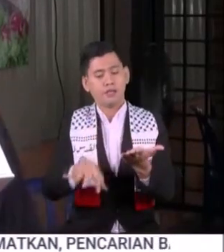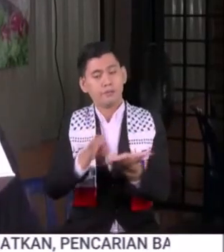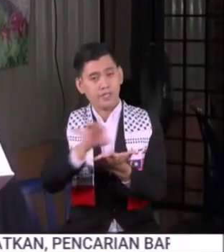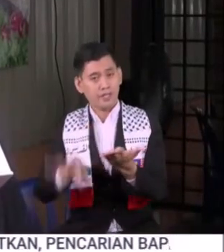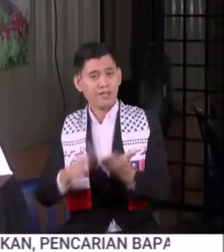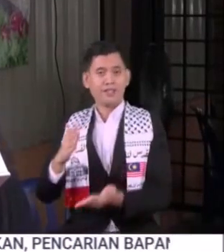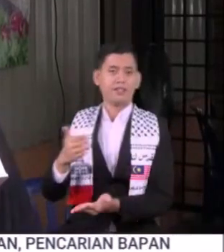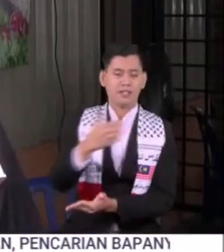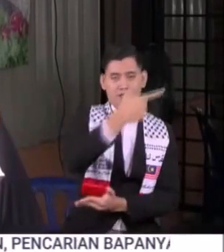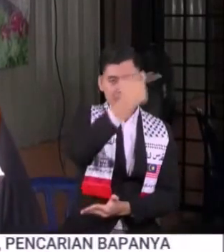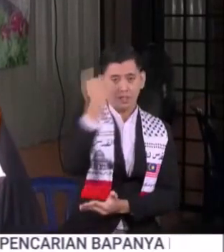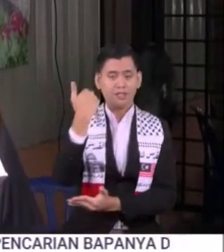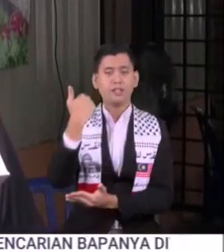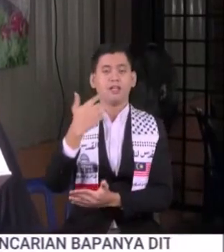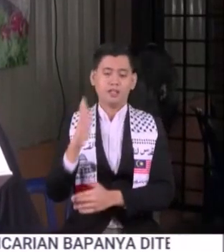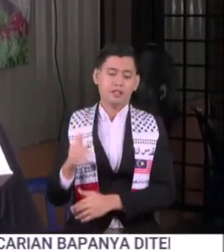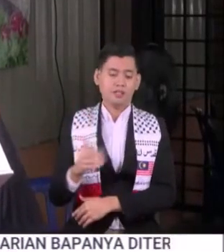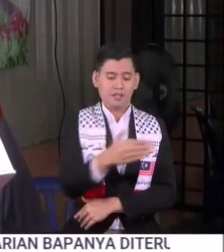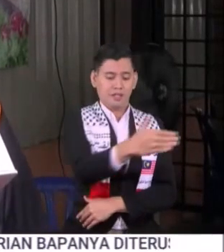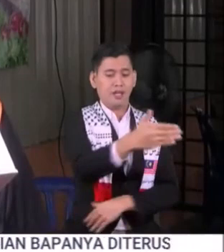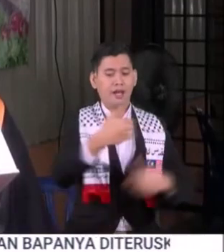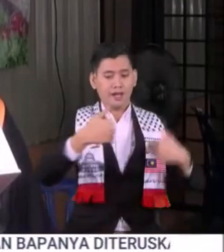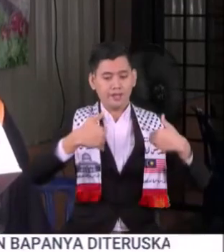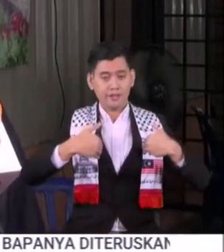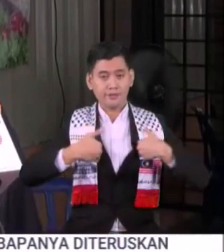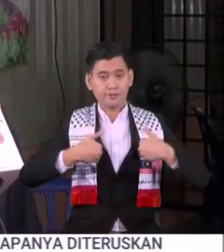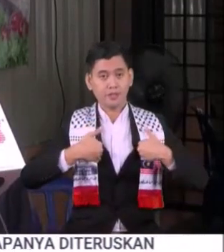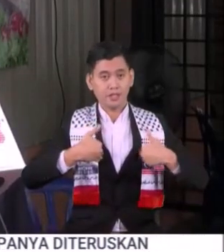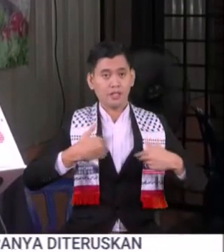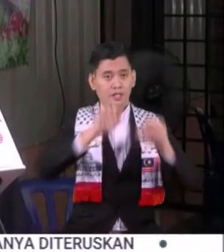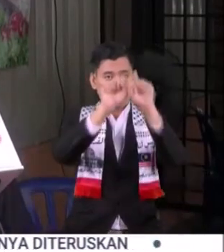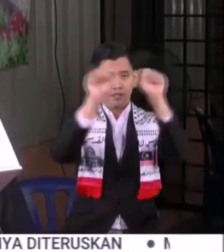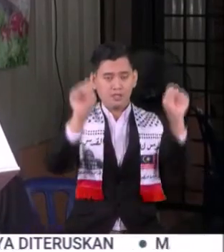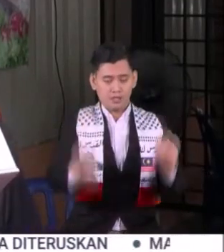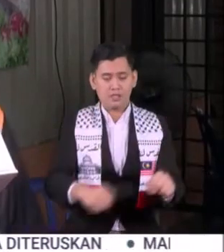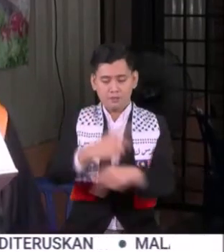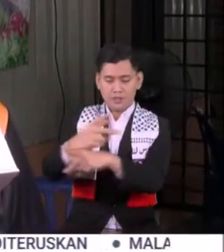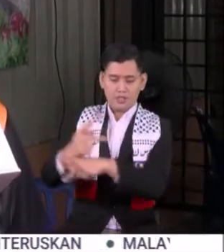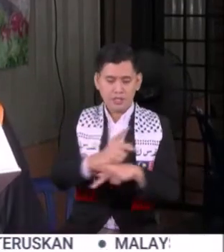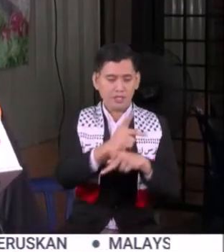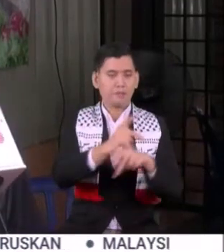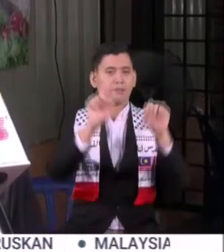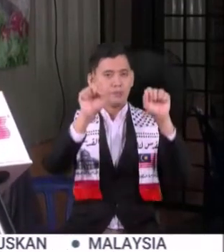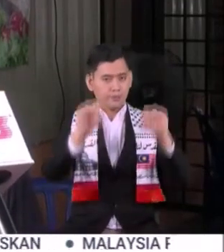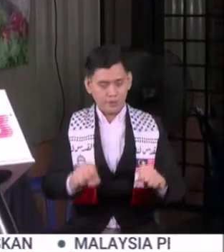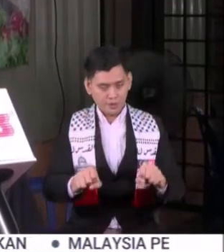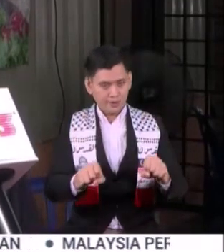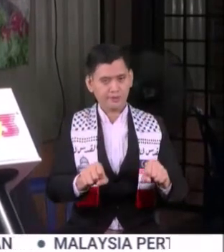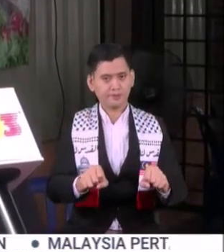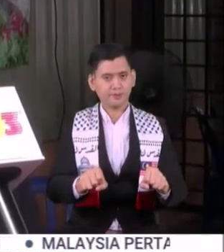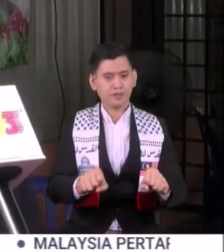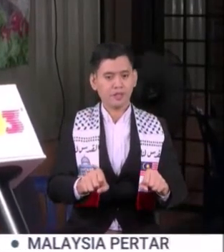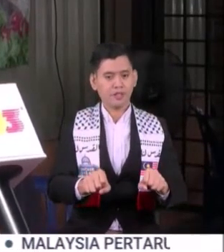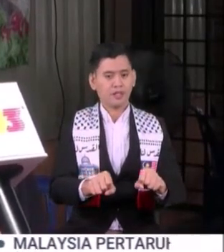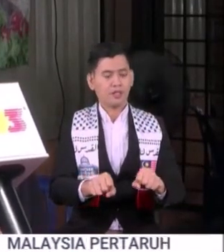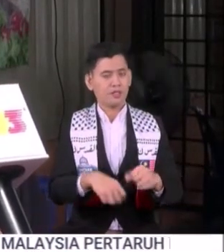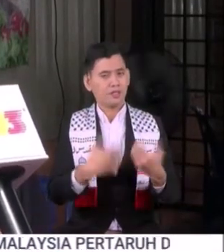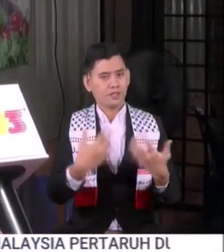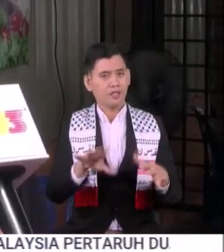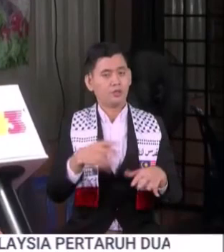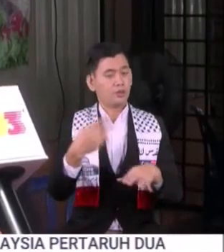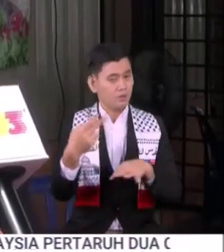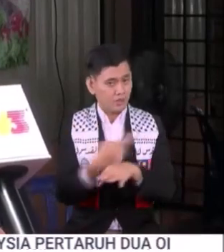malahan ikan-ikan yang ada di dalam sistem ternakan mereka yang mana boleh di uai hendaklah dituai